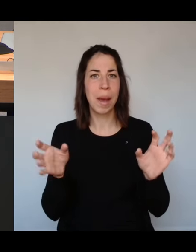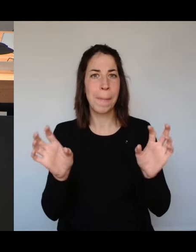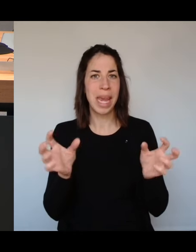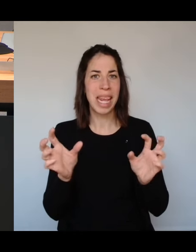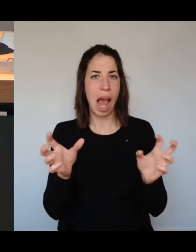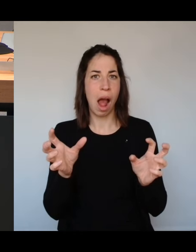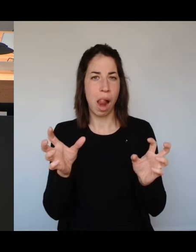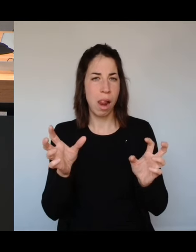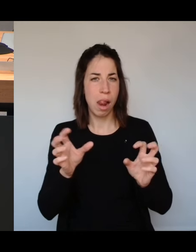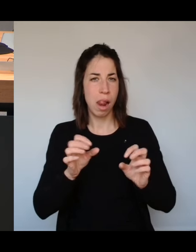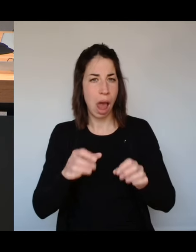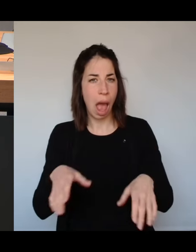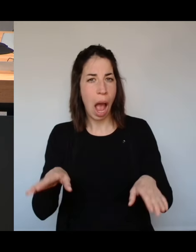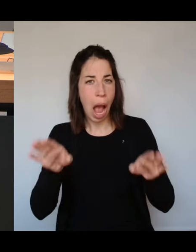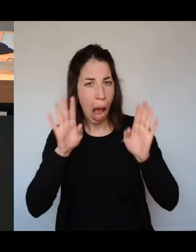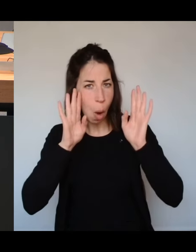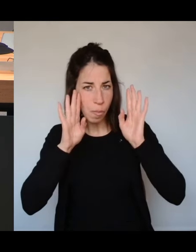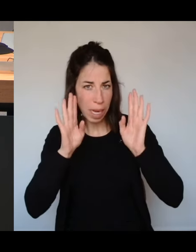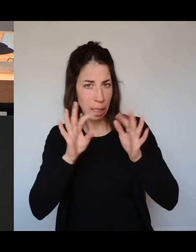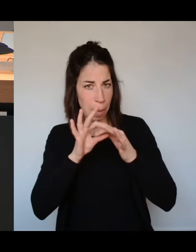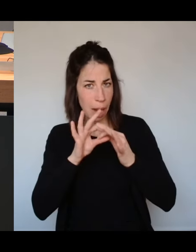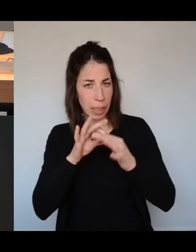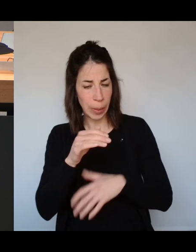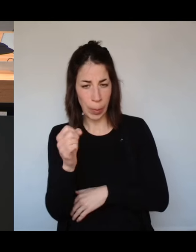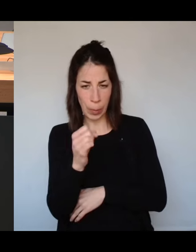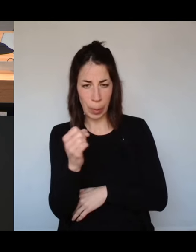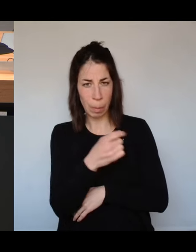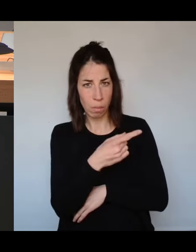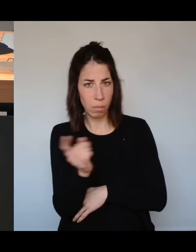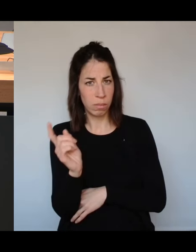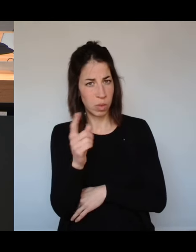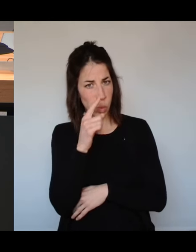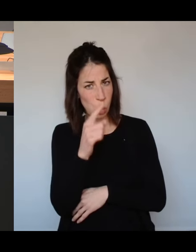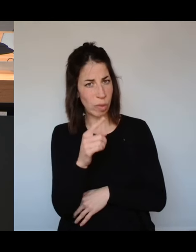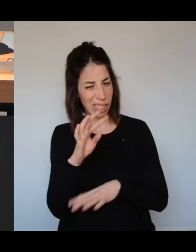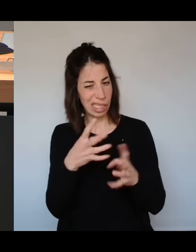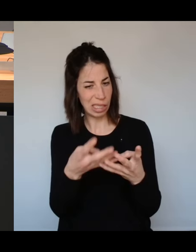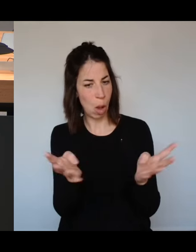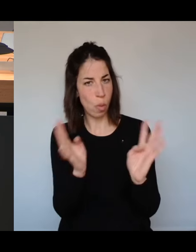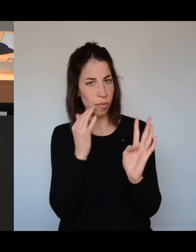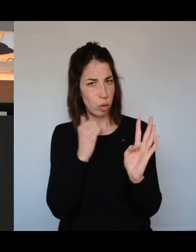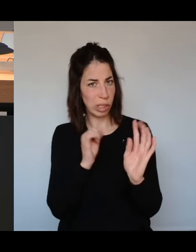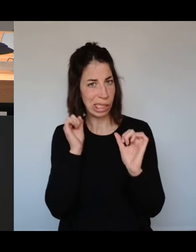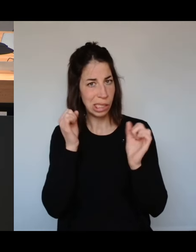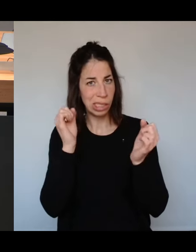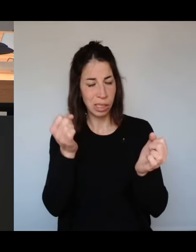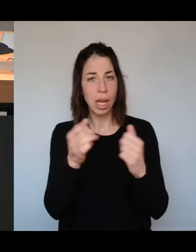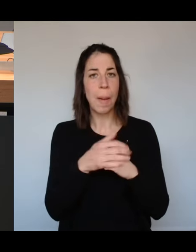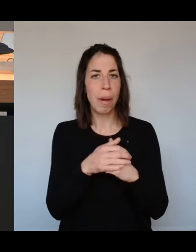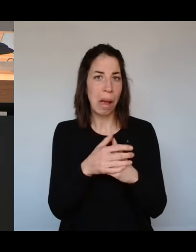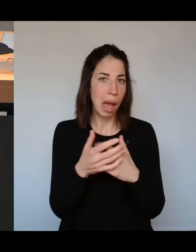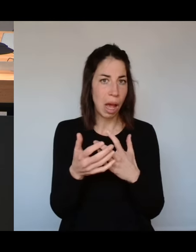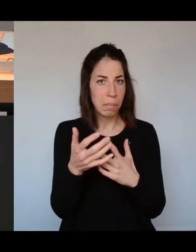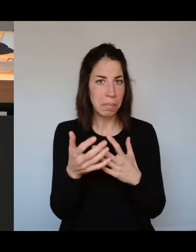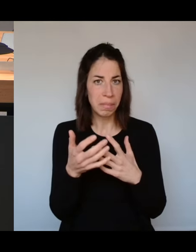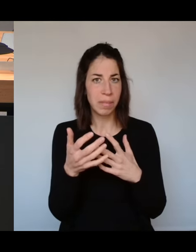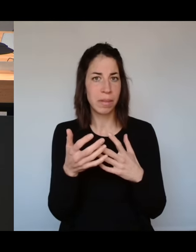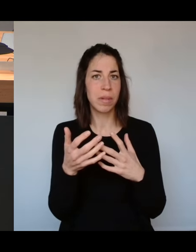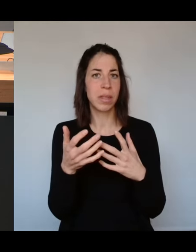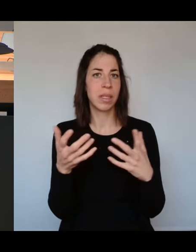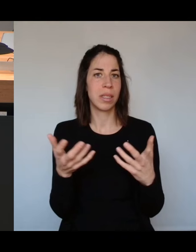auch ja so recht zu kommen, dass wir nicht über die komplexen Lösungen sprechen, sondern nur und immer wieder über den